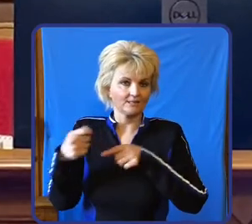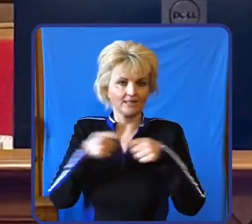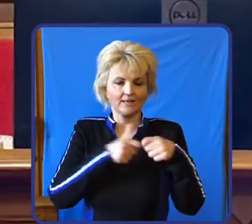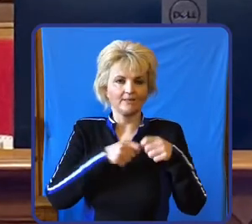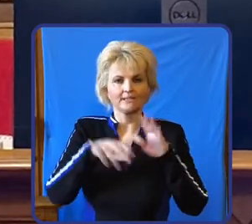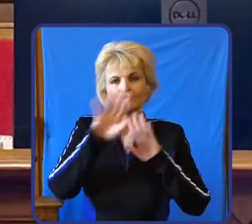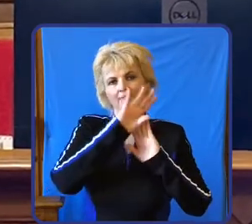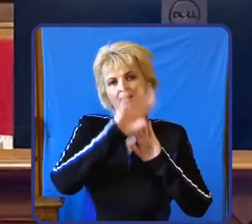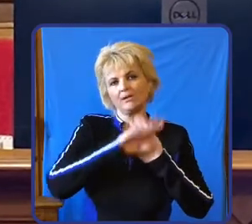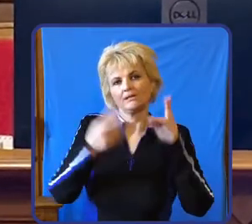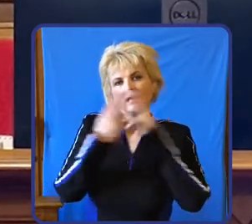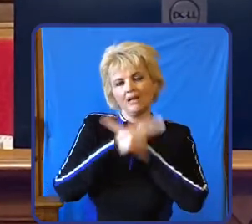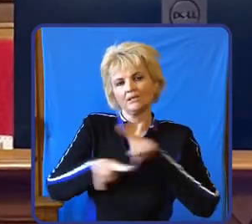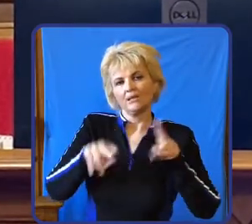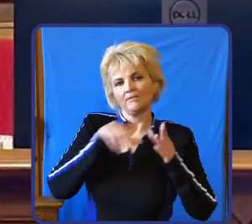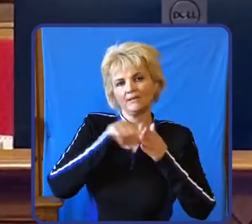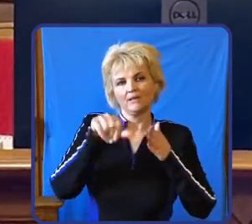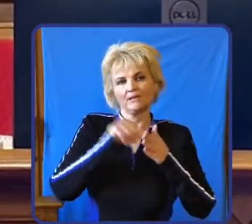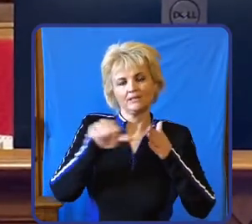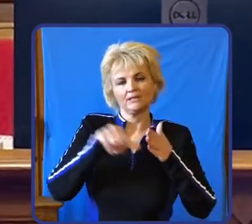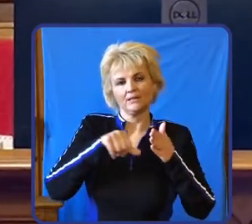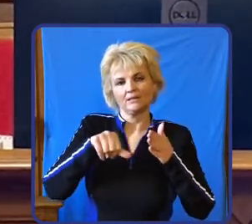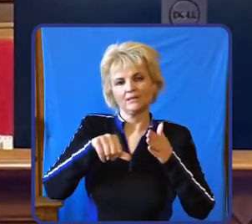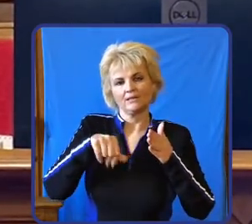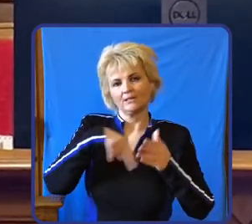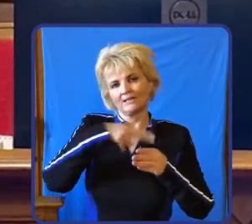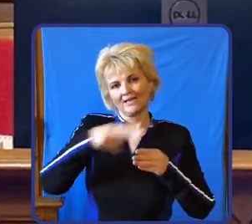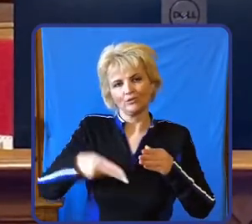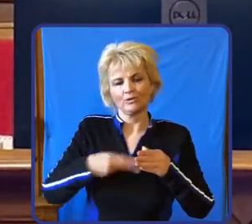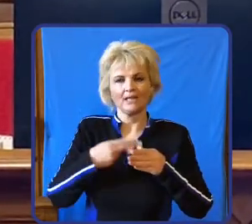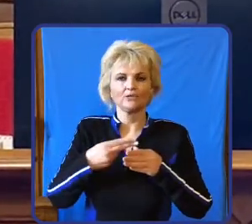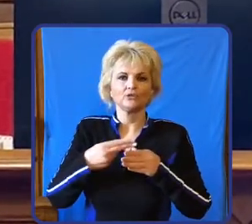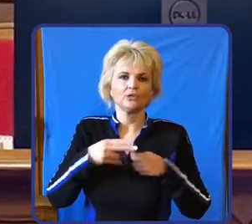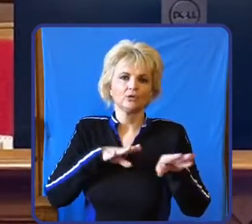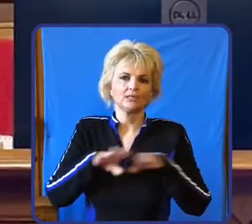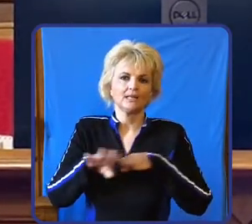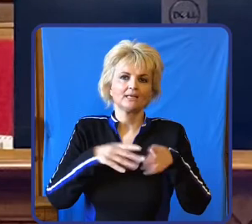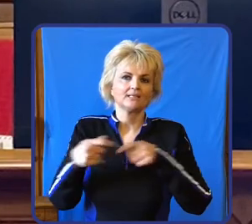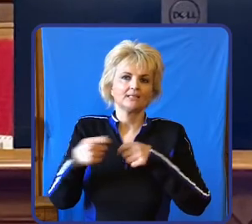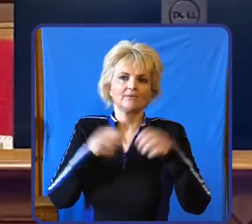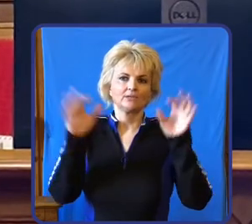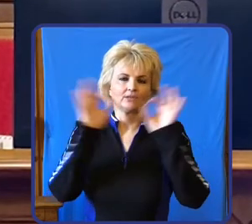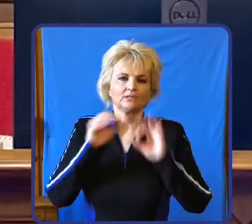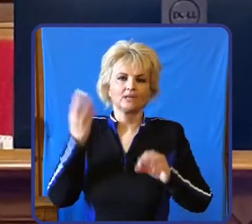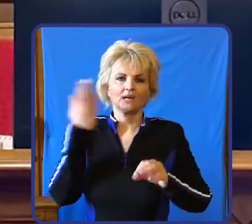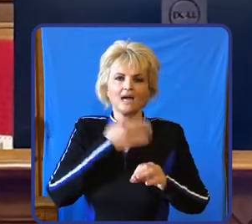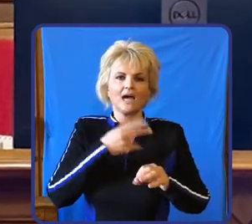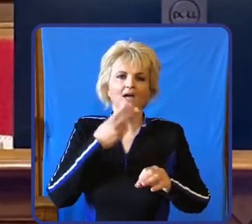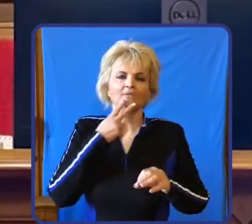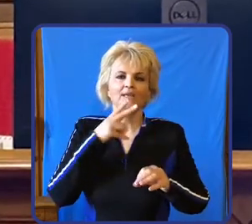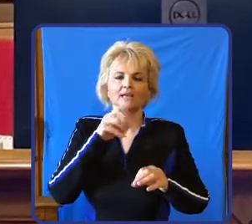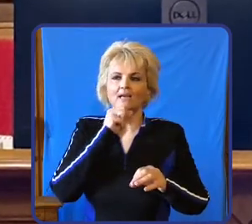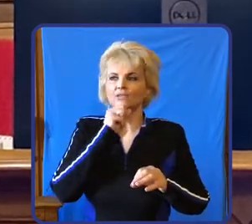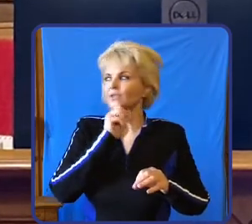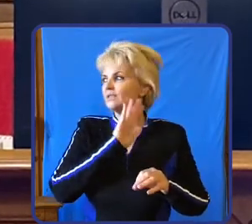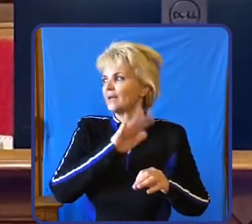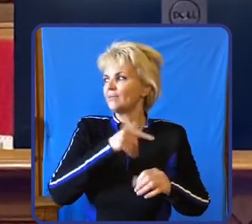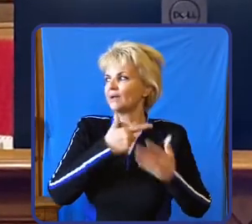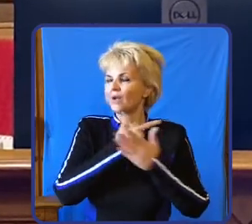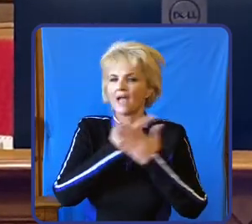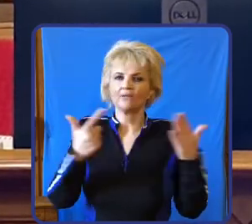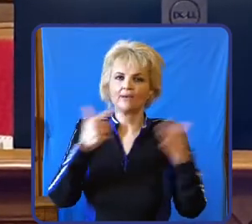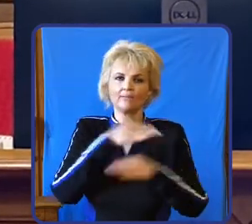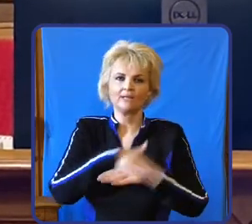feladatok ellátásának finanszírozására kötött szerződés. Ugyebár a közlekedés szervező cégünk a HVS számára 70 millió forintot